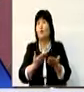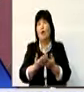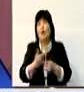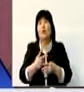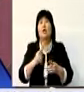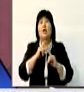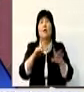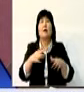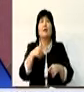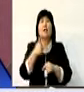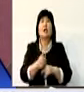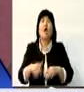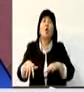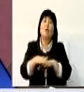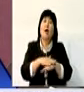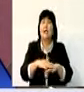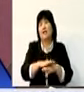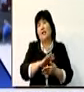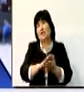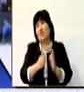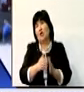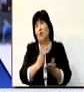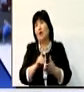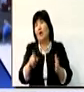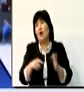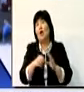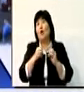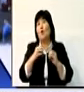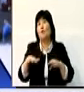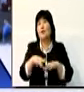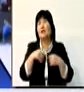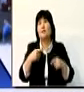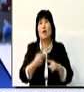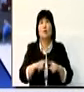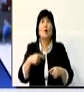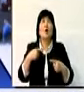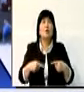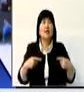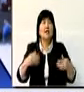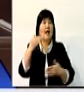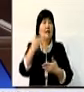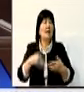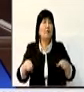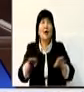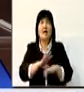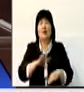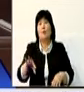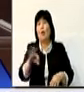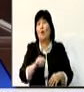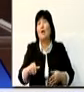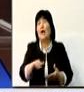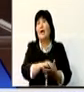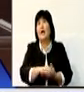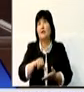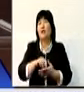басым мән берілген мәселе базарлардың жай-күйі. Қалада 15 базар бар. Соның бірнешеуі талапқа сай емес, деді облыстық кәсіпкерлік